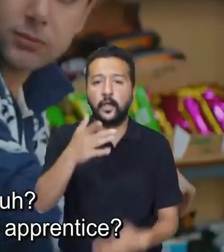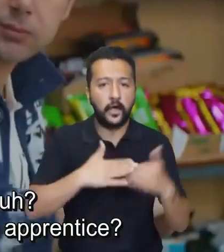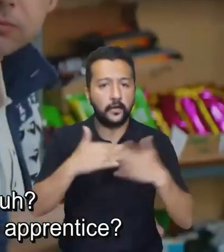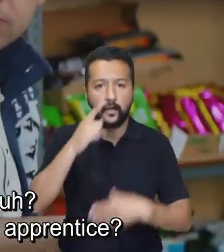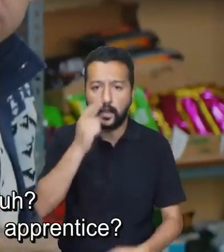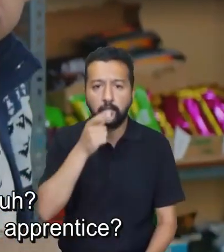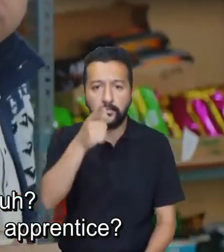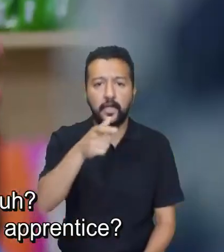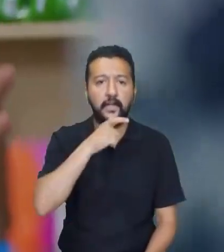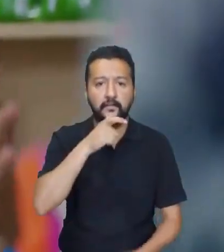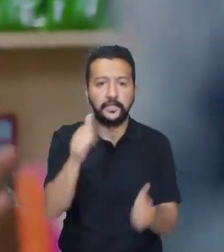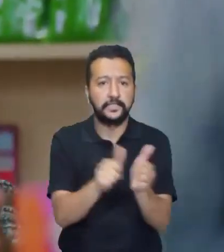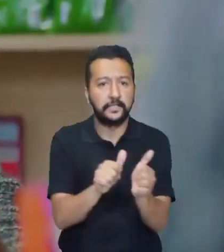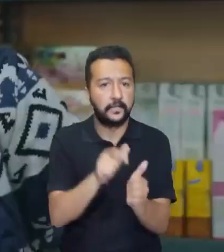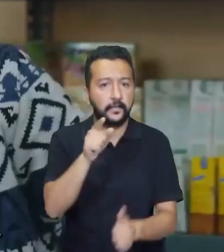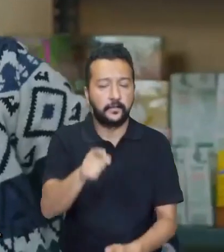attı. Ne oluyor kahve çırağı?